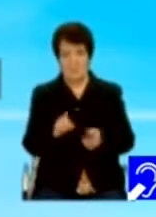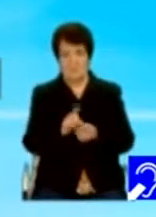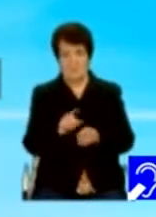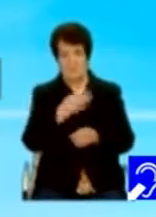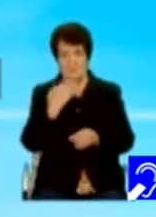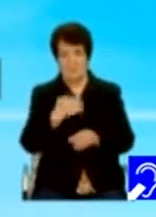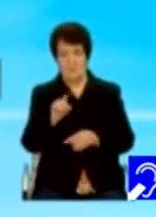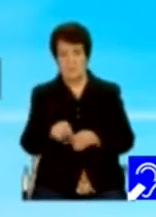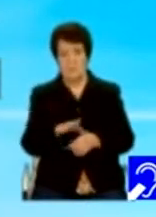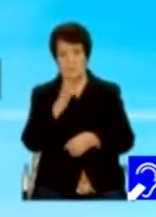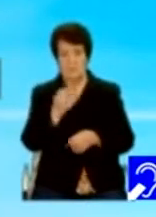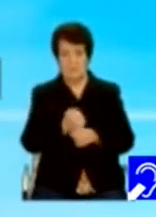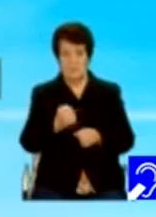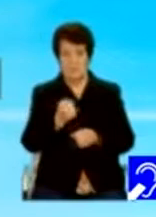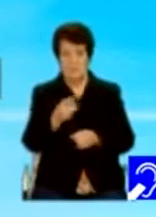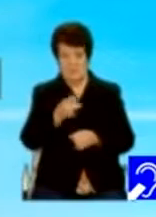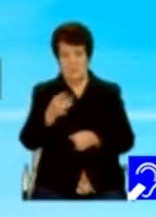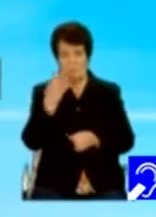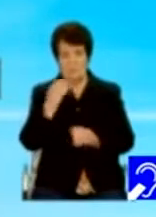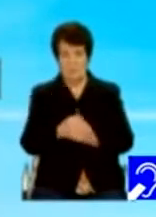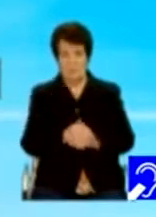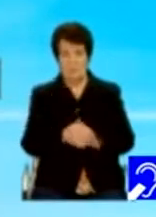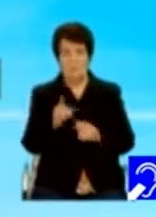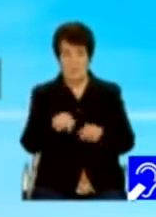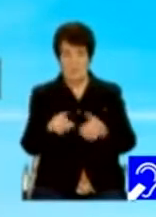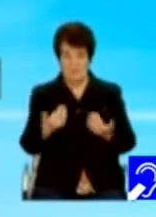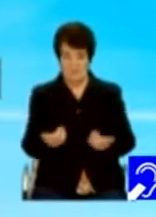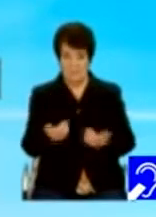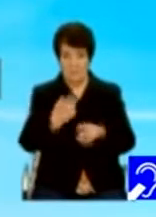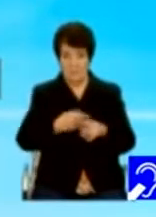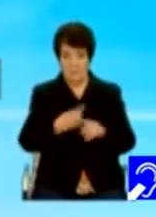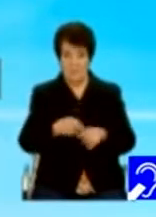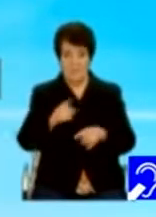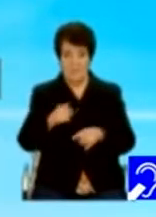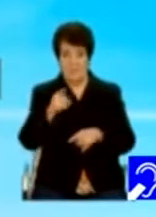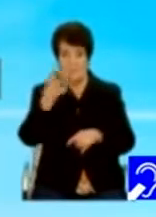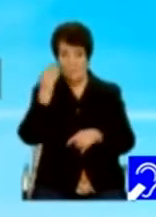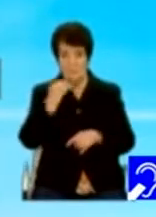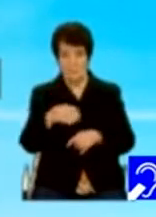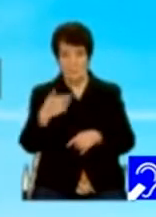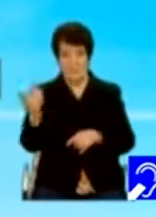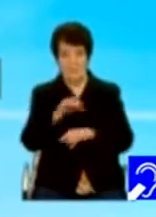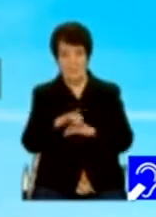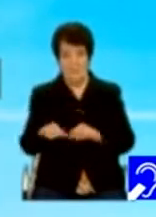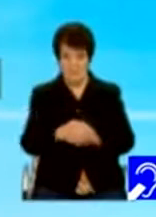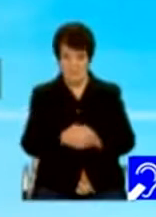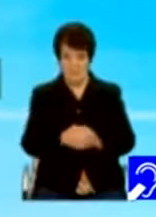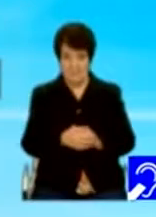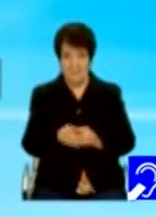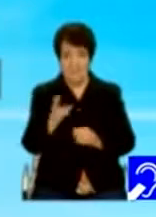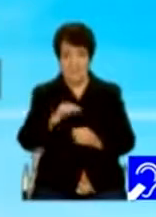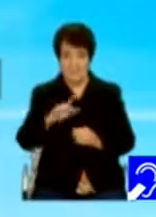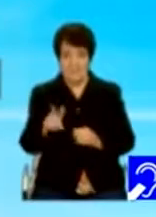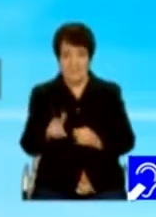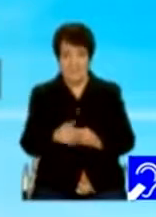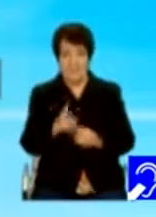care a avut loc din Republica Moldova. Astăzi, jumătate din Moldova fac parte din diaspora. Deci, a avut